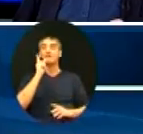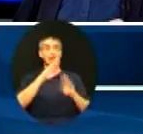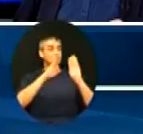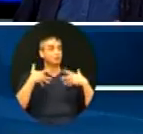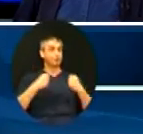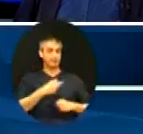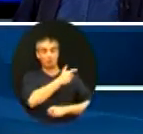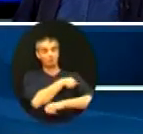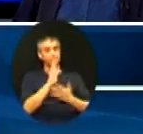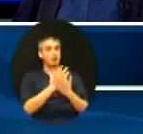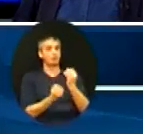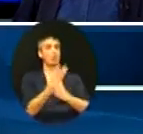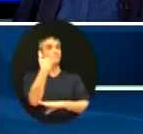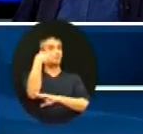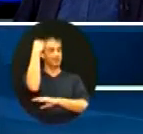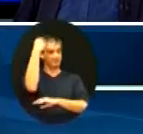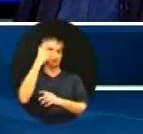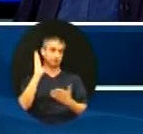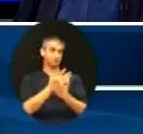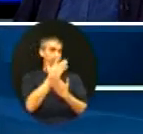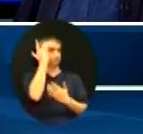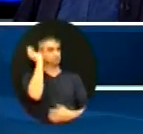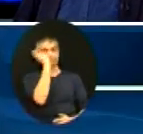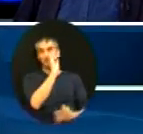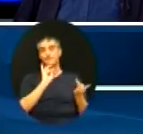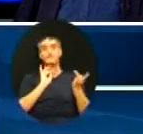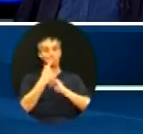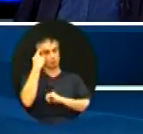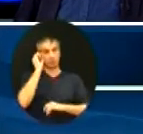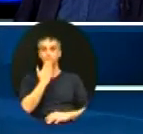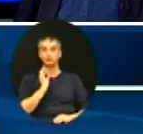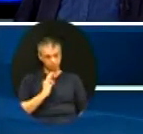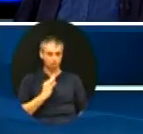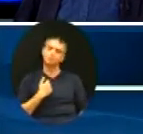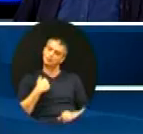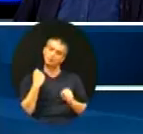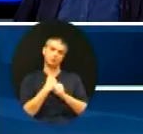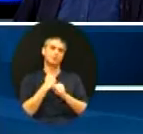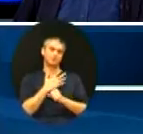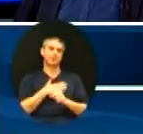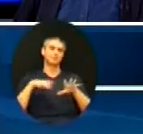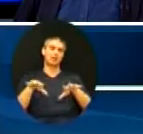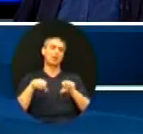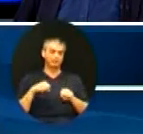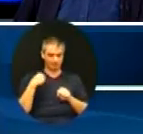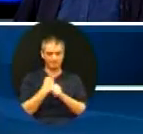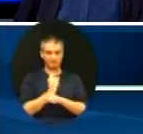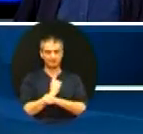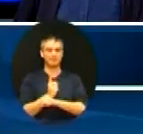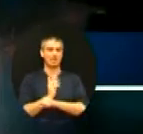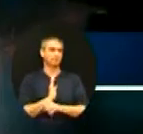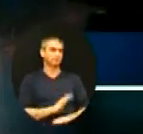והאום יחליטו להקמת מדינה פלסטינית באופן חד צדדי, בניגוד לעמדת ישראל, אז אנחנו נרצה לספח את זה ונעשה את זה